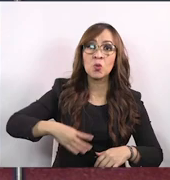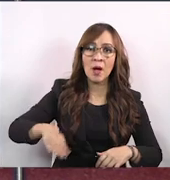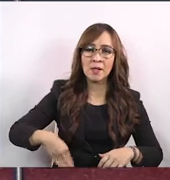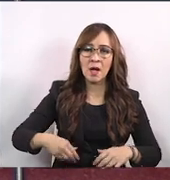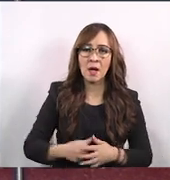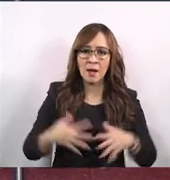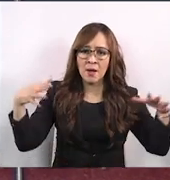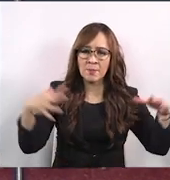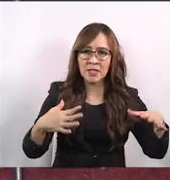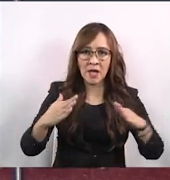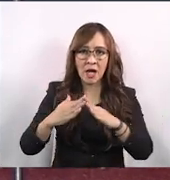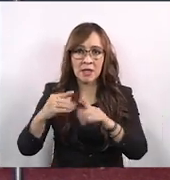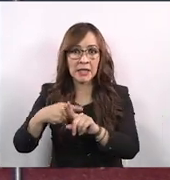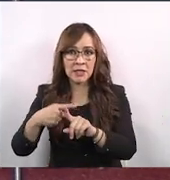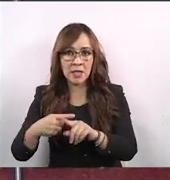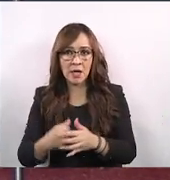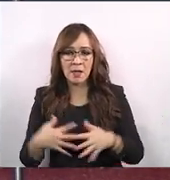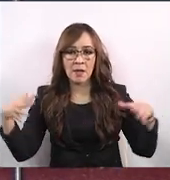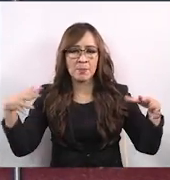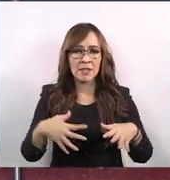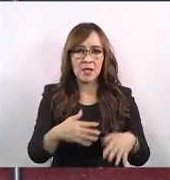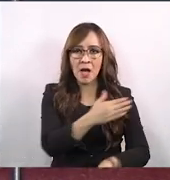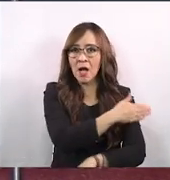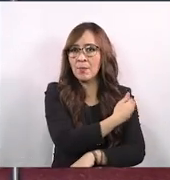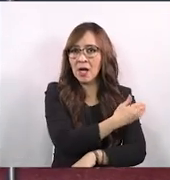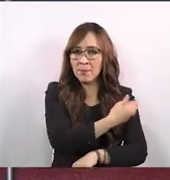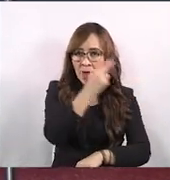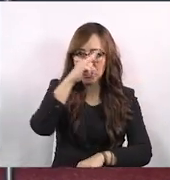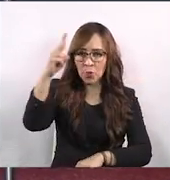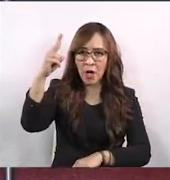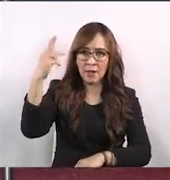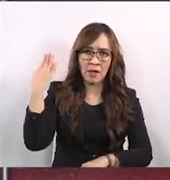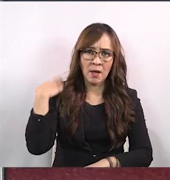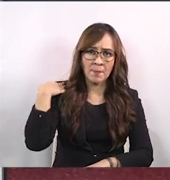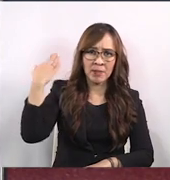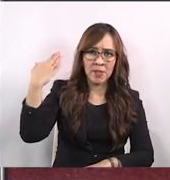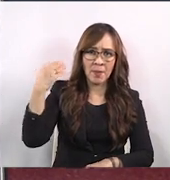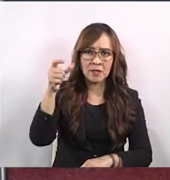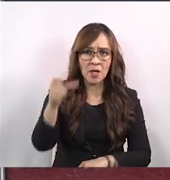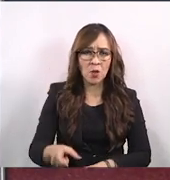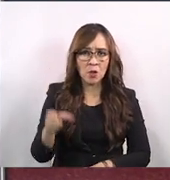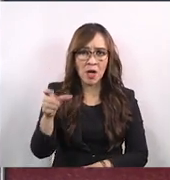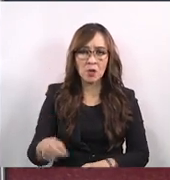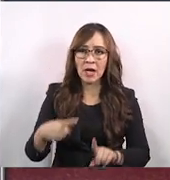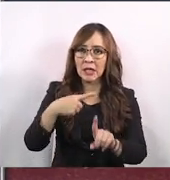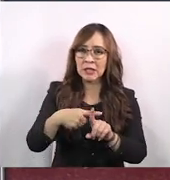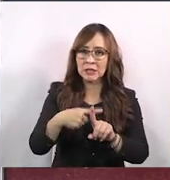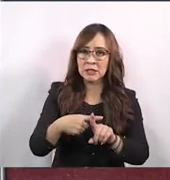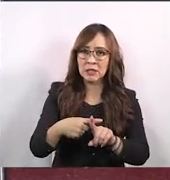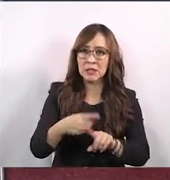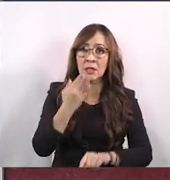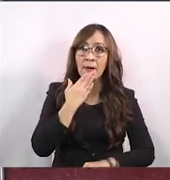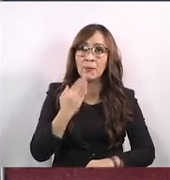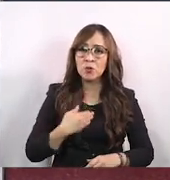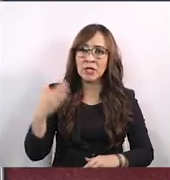keluarga-keluarga Kristen ya akan menyerang hamba-hamba Tuhan dan juga akan menyerang pejabat-pejabat dan orang-orang Kristen yang ada dalam jabatan-jabatan